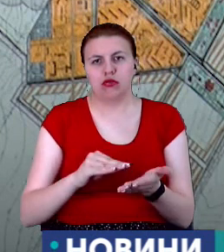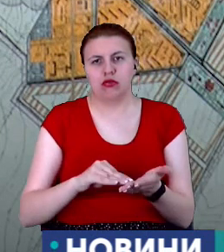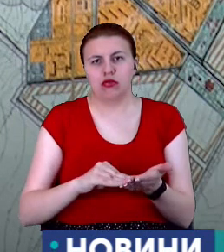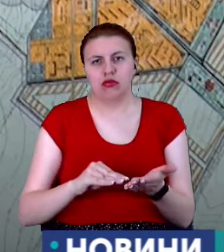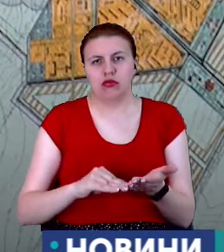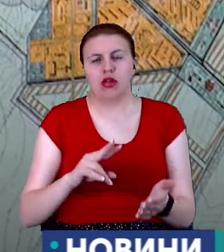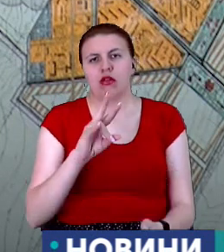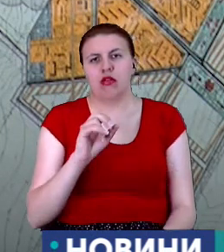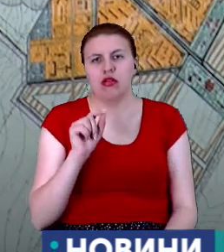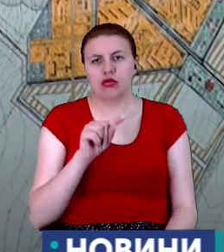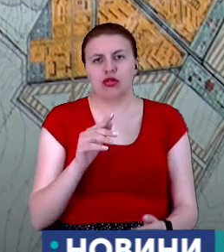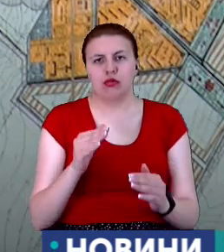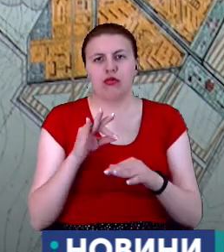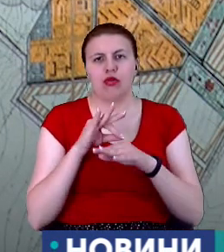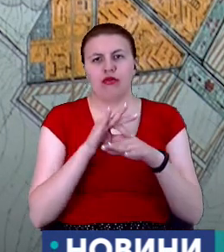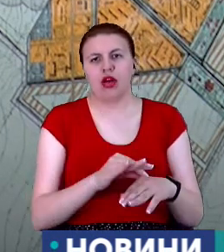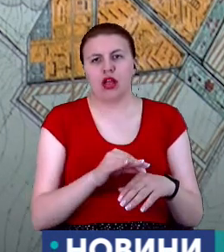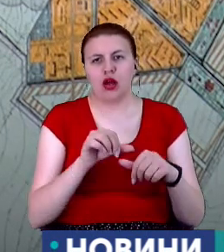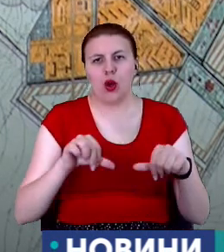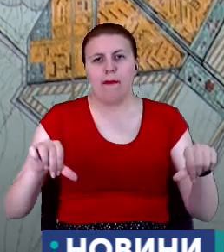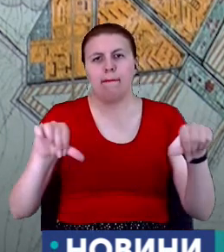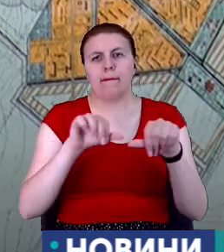щоб комісія провела експертизу,